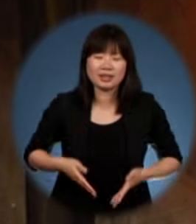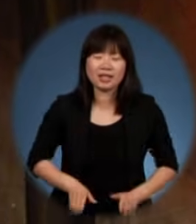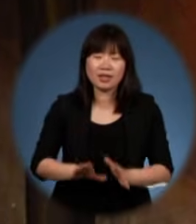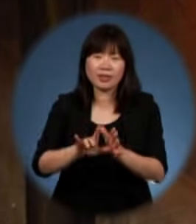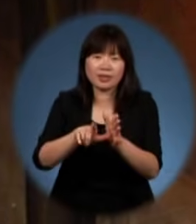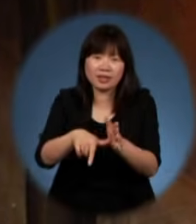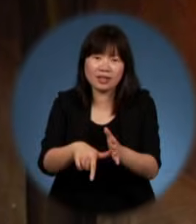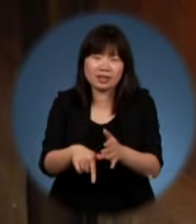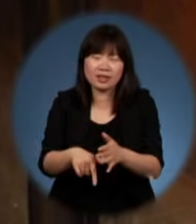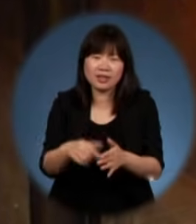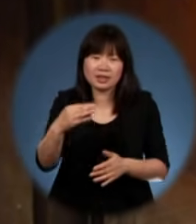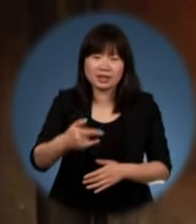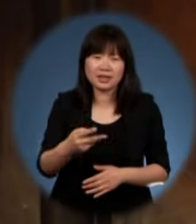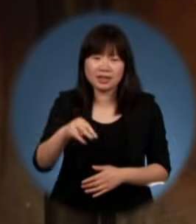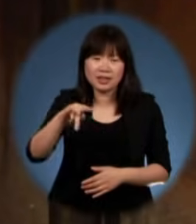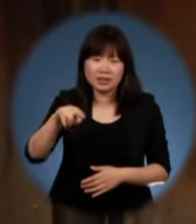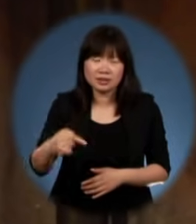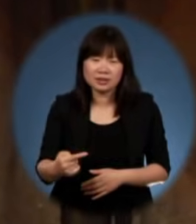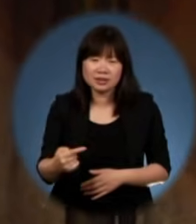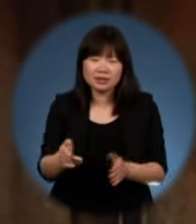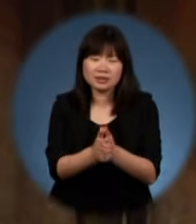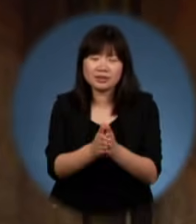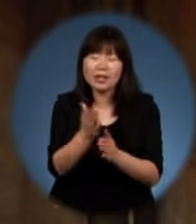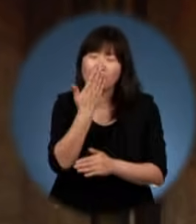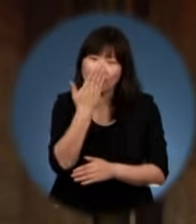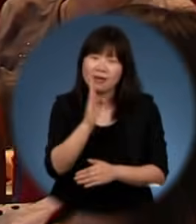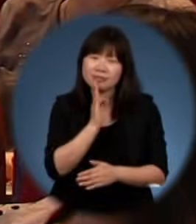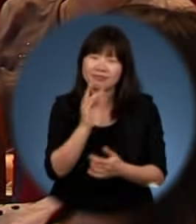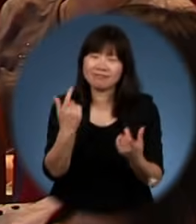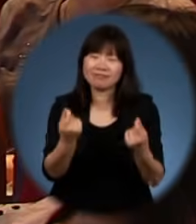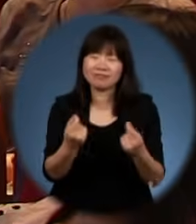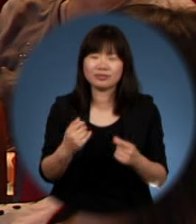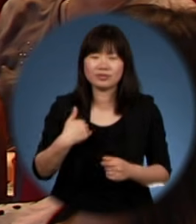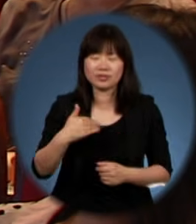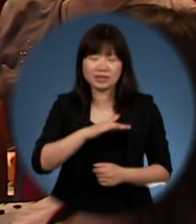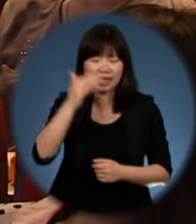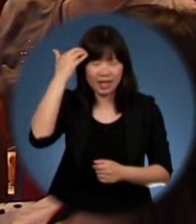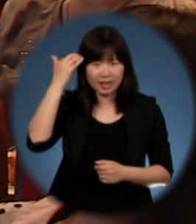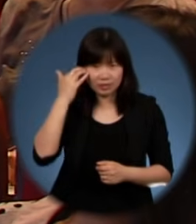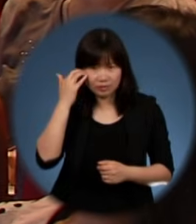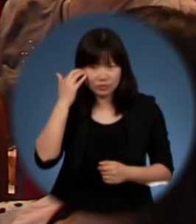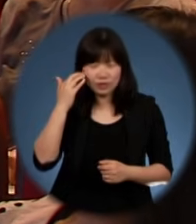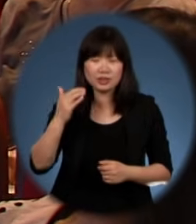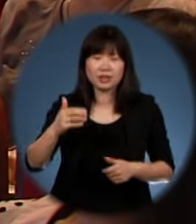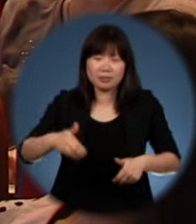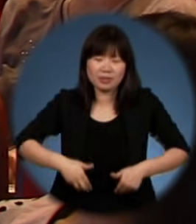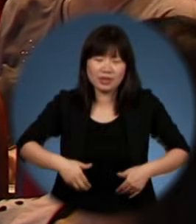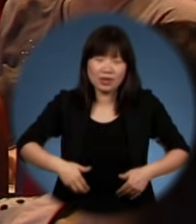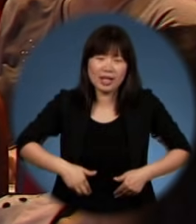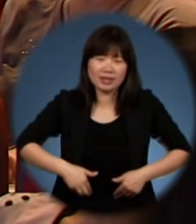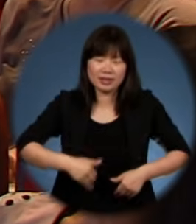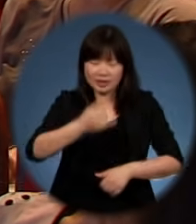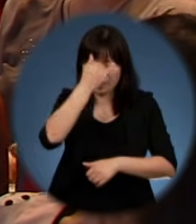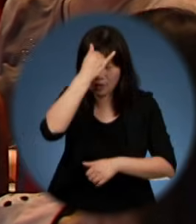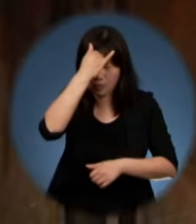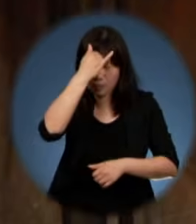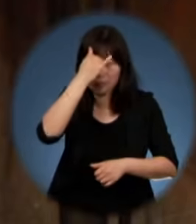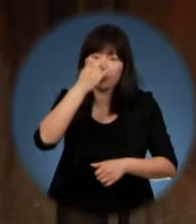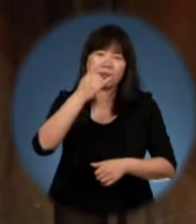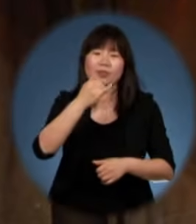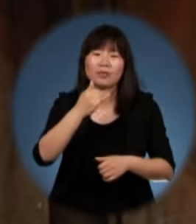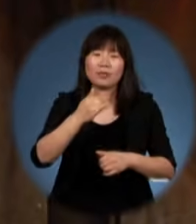때 르네상스가 시작되었다는 것입니다 우리 대한민국에 필요한 덕목입니다 무엇이죠